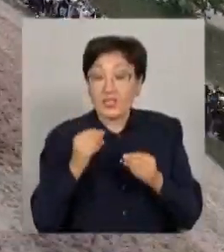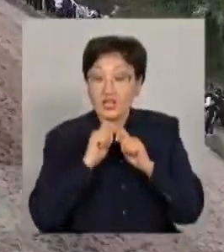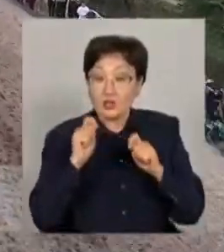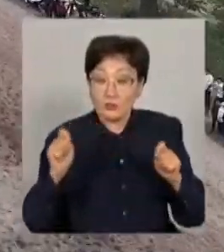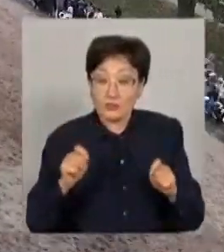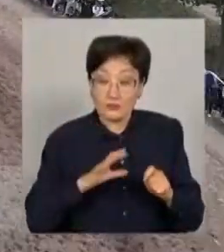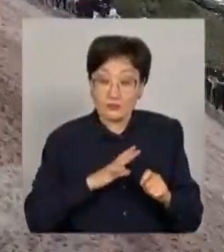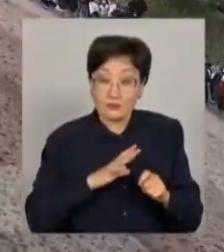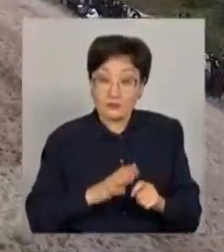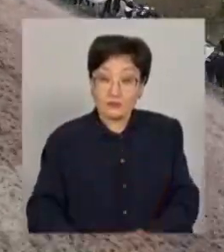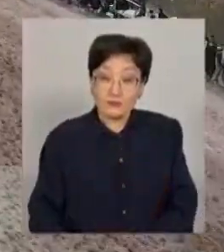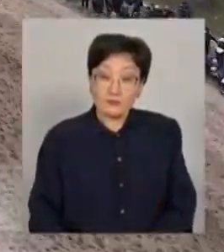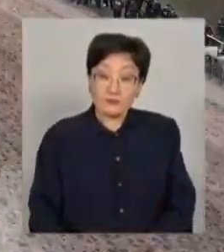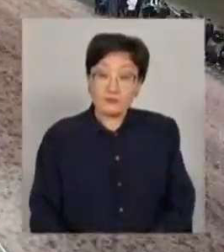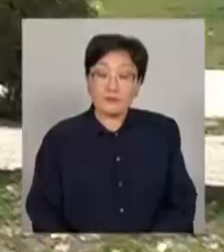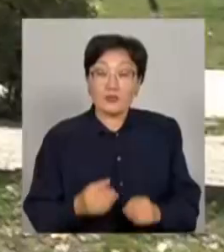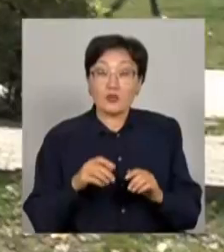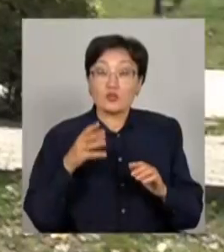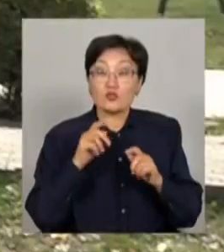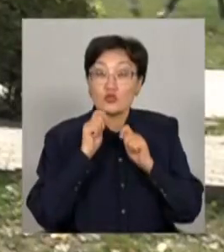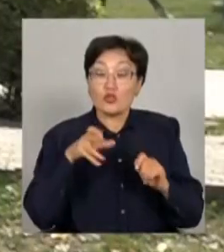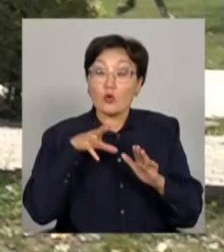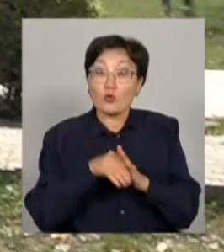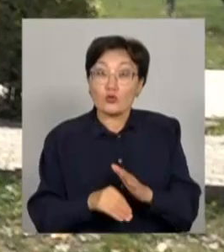сыйлықпен марапаттады. Жүлде қоры үлкейген сайын